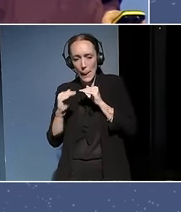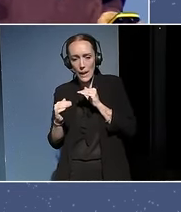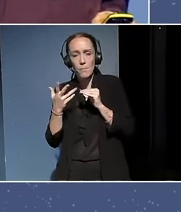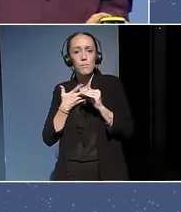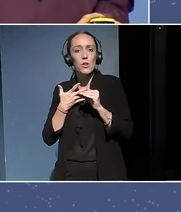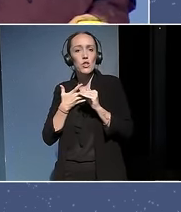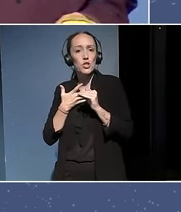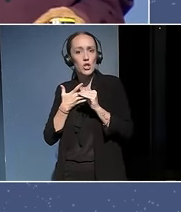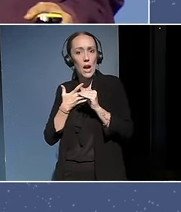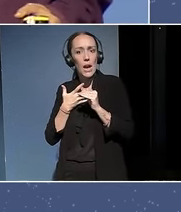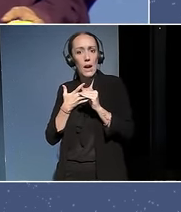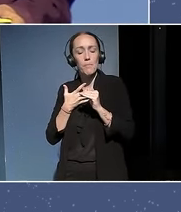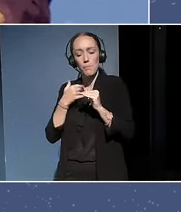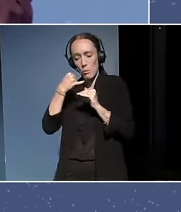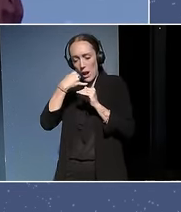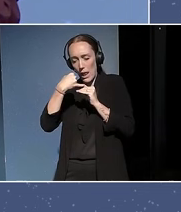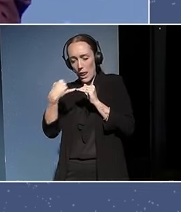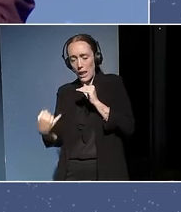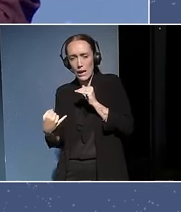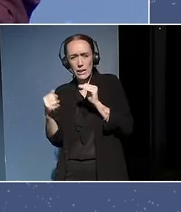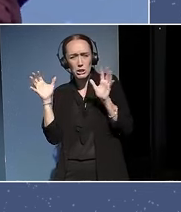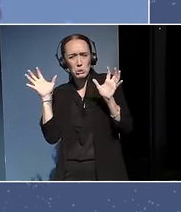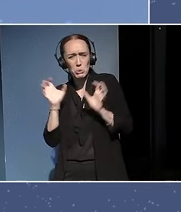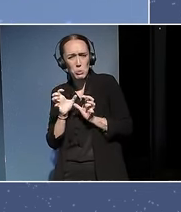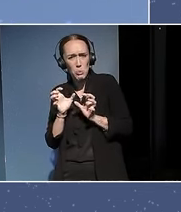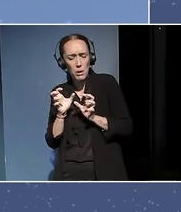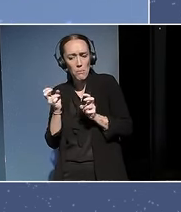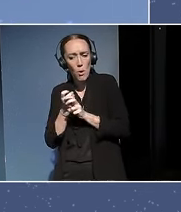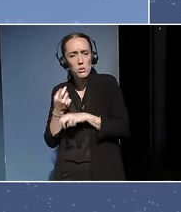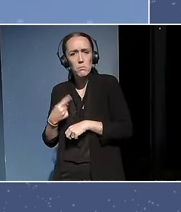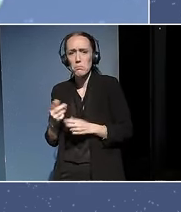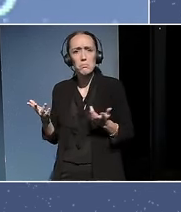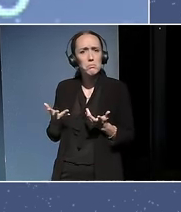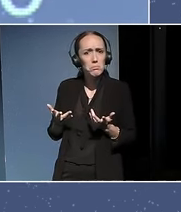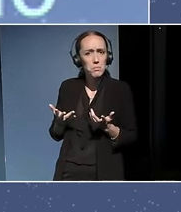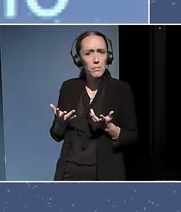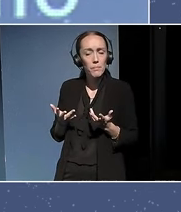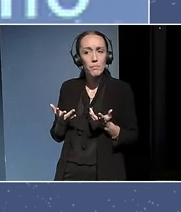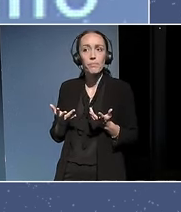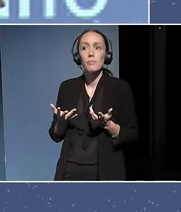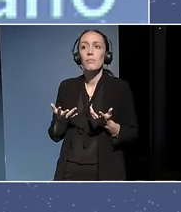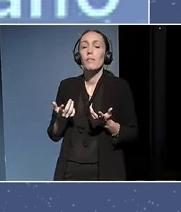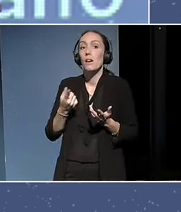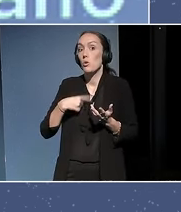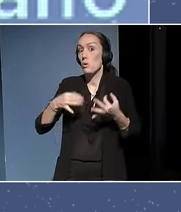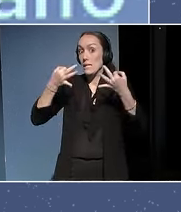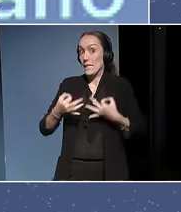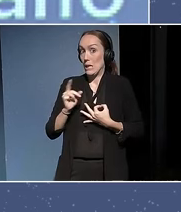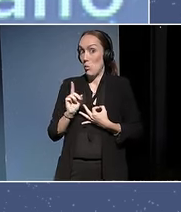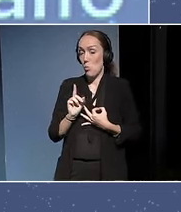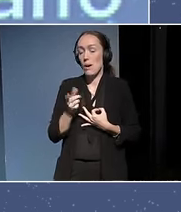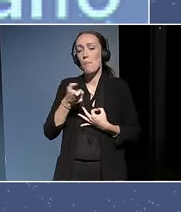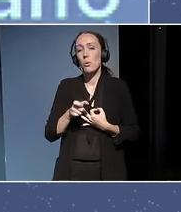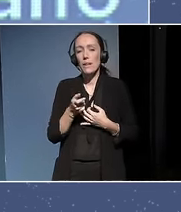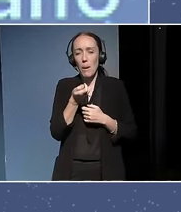mediana molto scura cos'erano queste ossa non eravamo certi perché erano dei frammenti